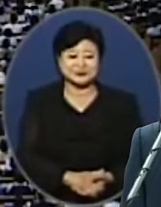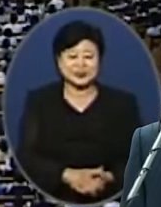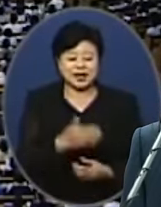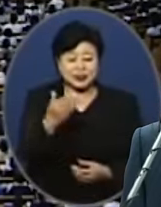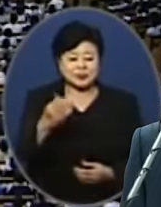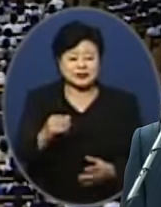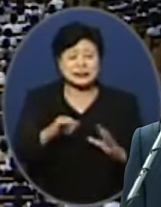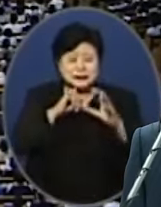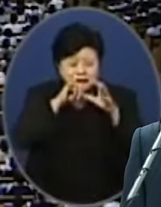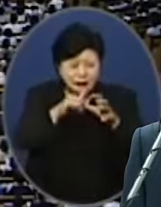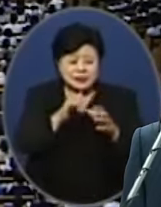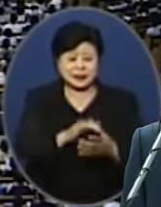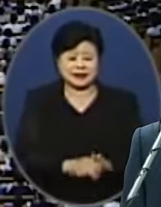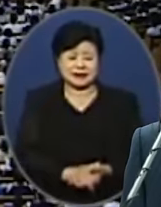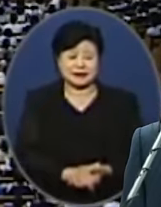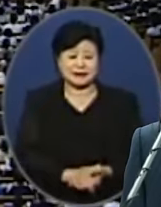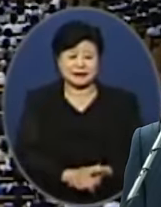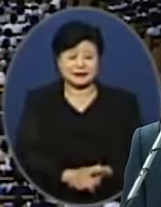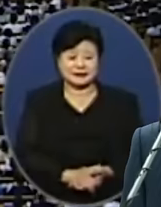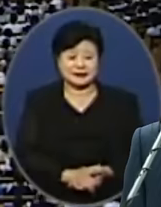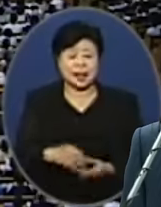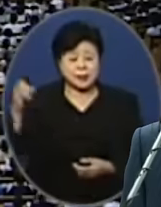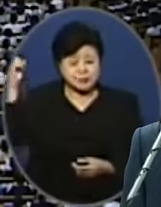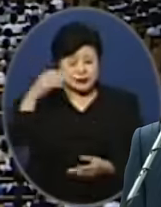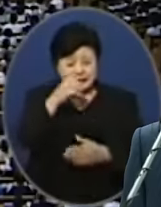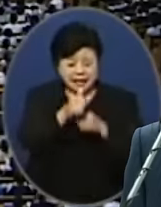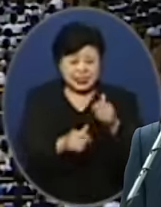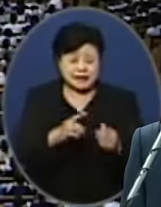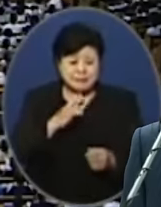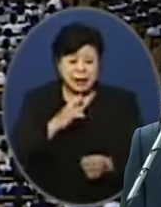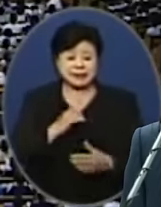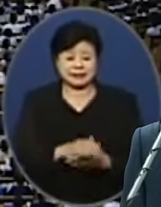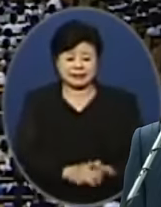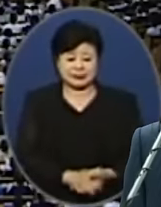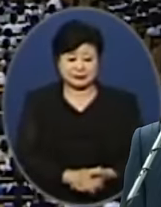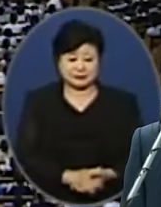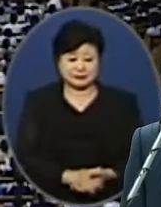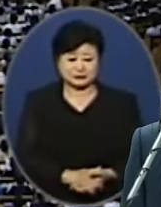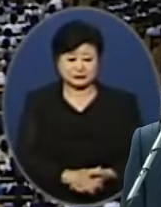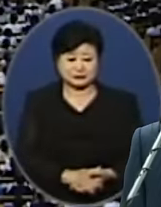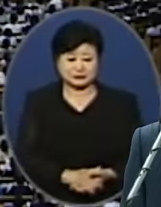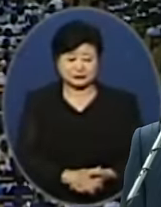여러분, 이 세상에 우리가 빛은 하나님밖에 없다는 것을